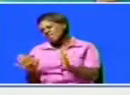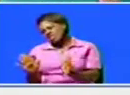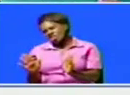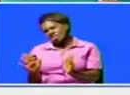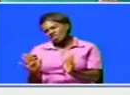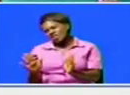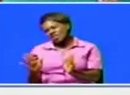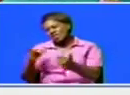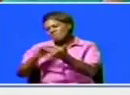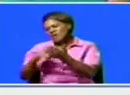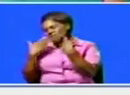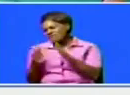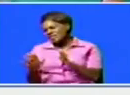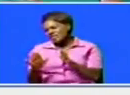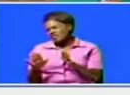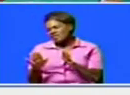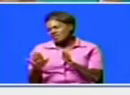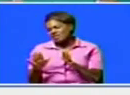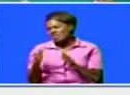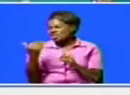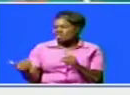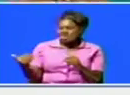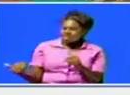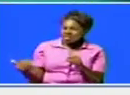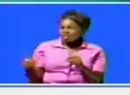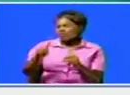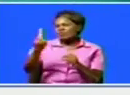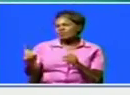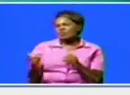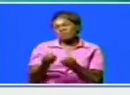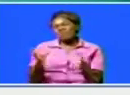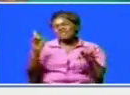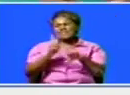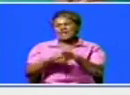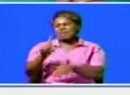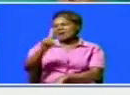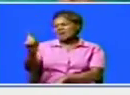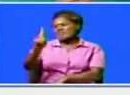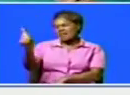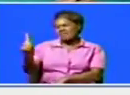je, Konaya ako na familia? Je, ako na mke? Ako na watoto? Ni swali ambalo watu huuliza sana.